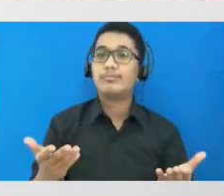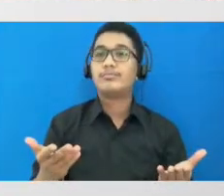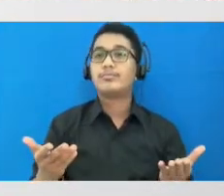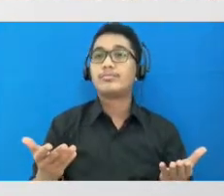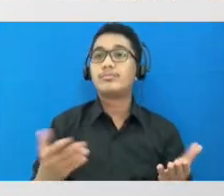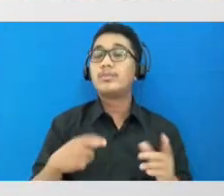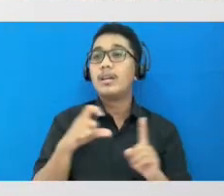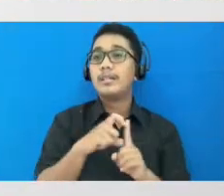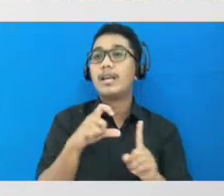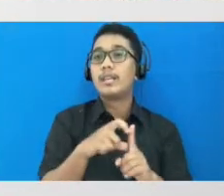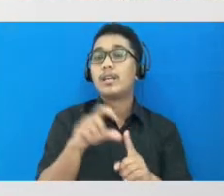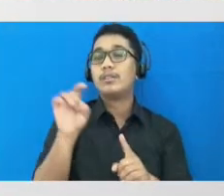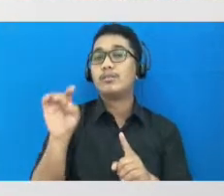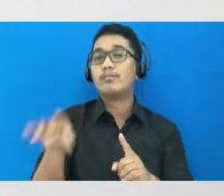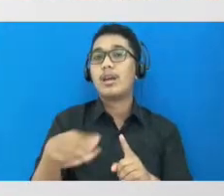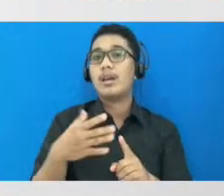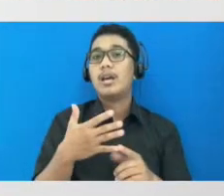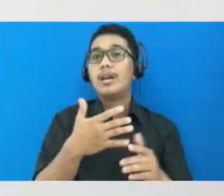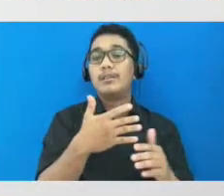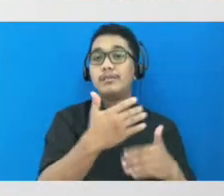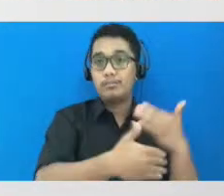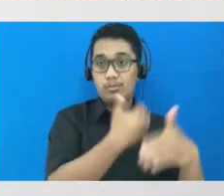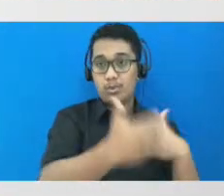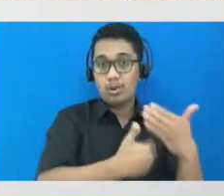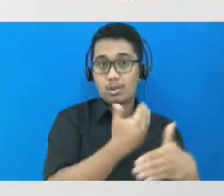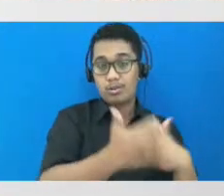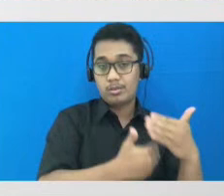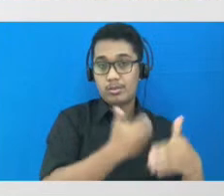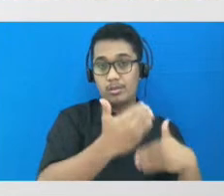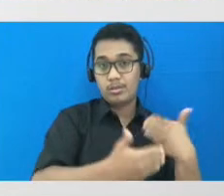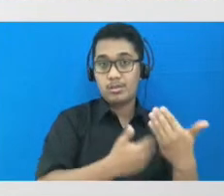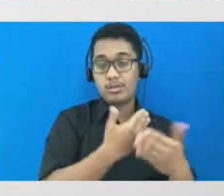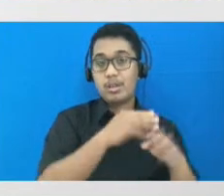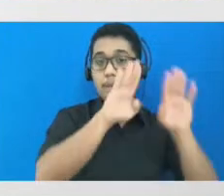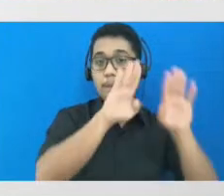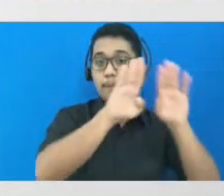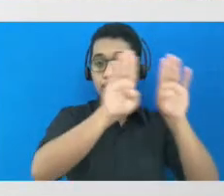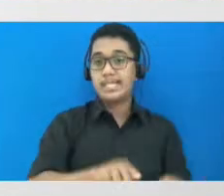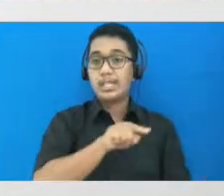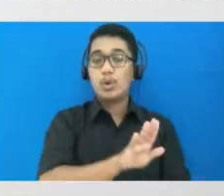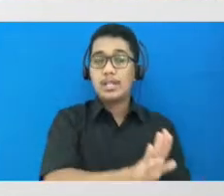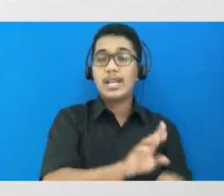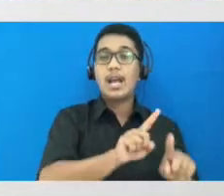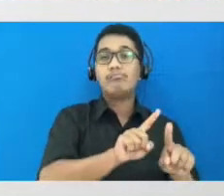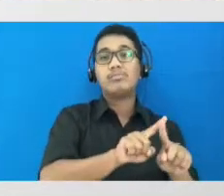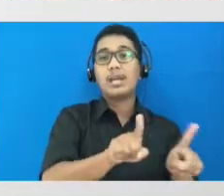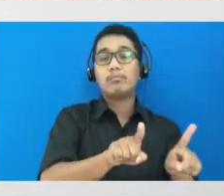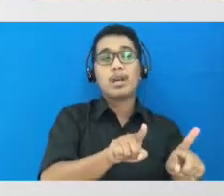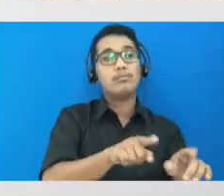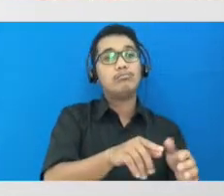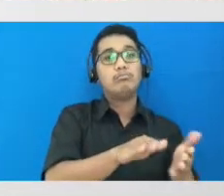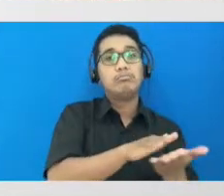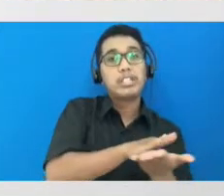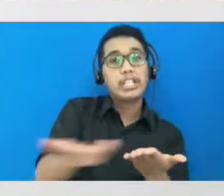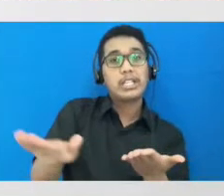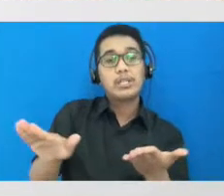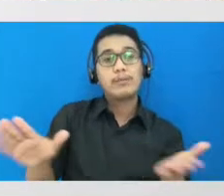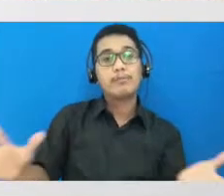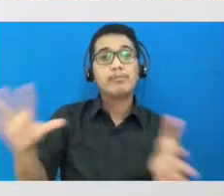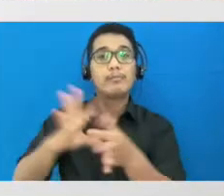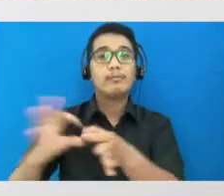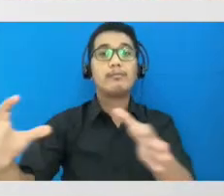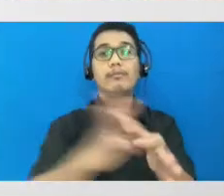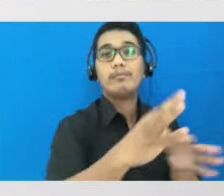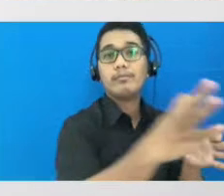data tersebut hanya dikelola oleh platform itu saja tanpa di-sharing kepada siapapun. Hal-hal itu